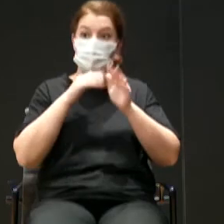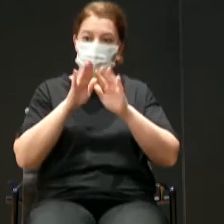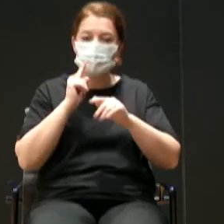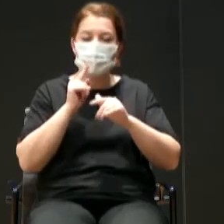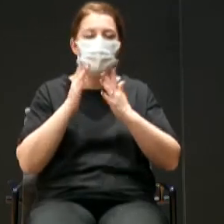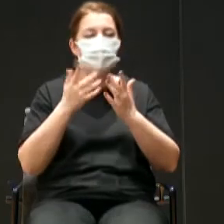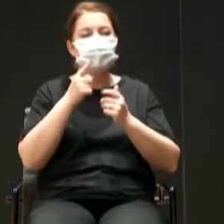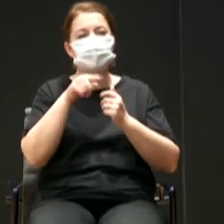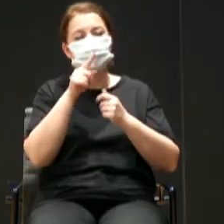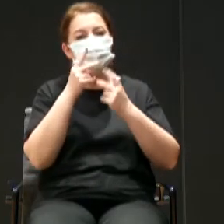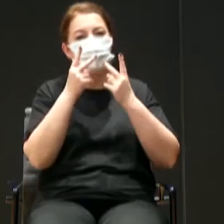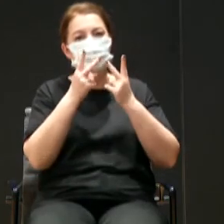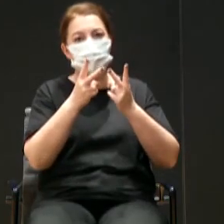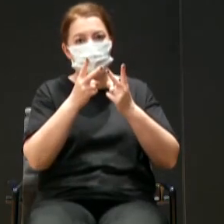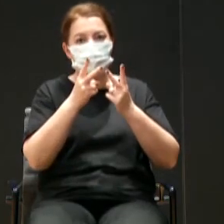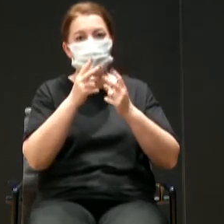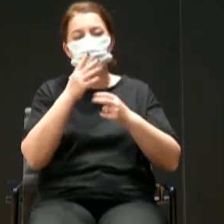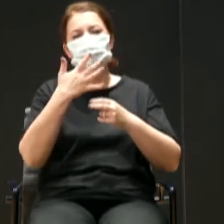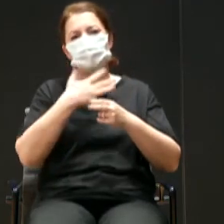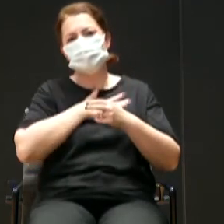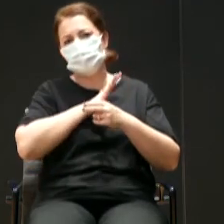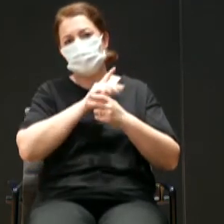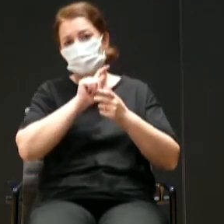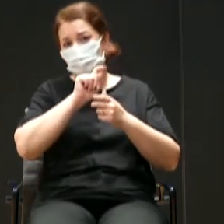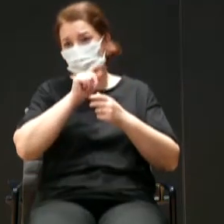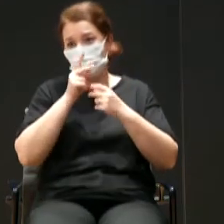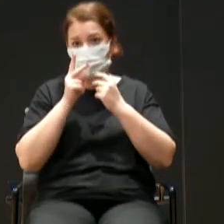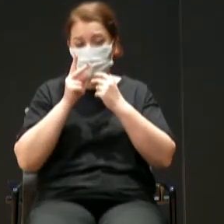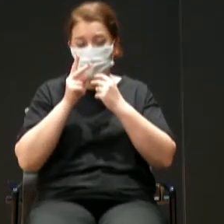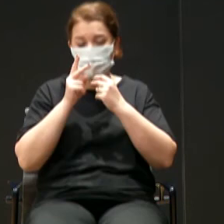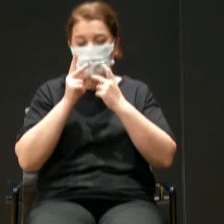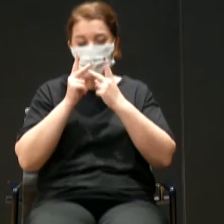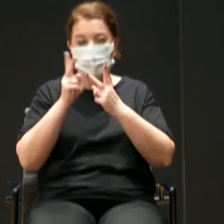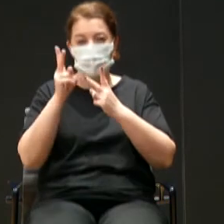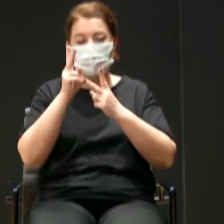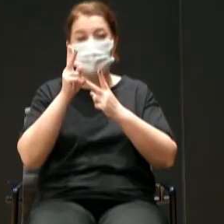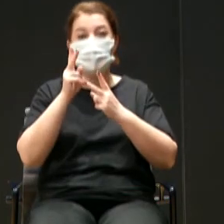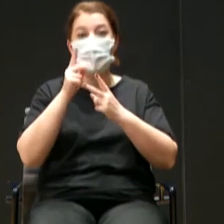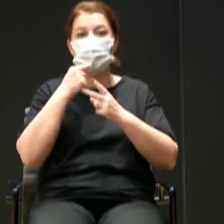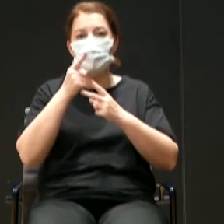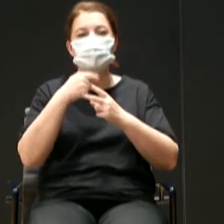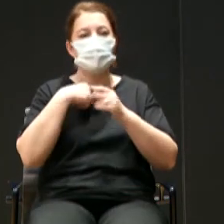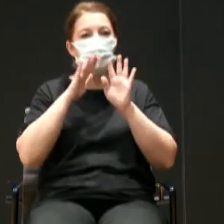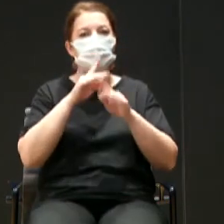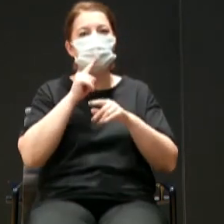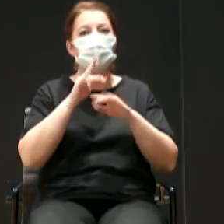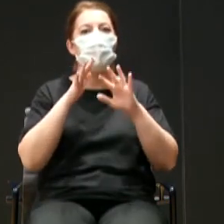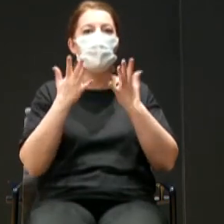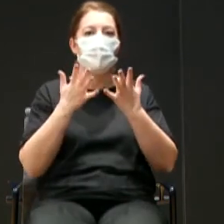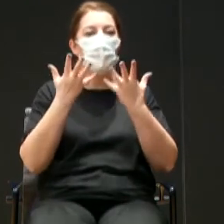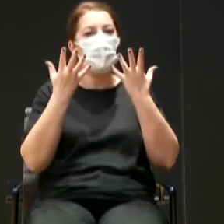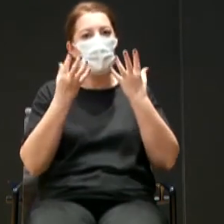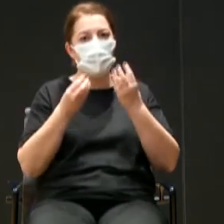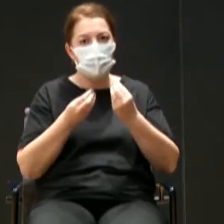bu sizin tarafınızdan, Cumhuriyet Halk Partisi grubuna böyle bir niteleme gelse yine müdahale ederiz. Ama olabilir.